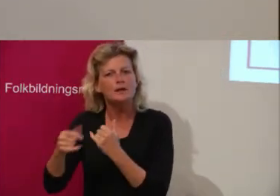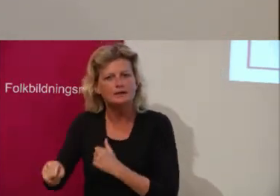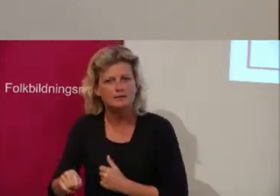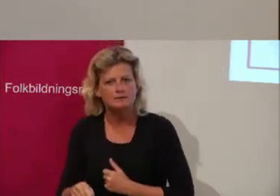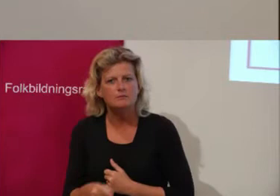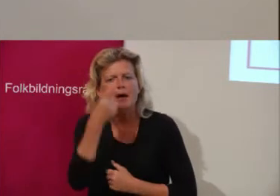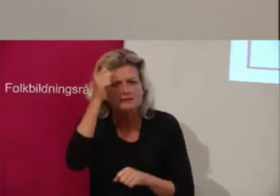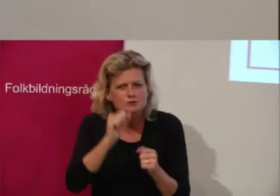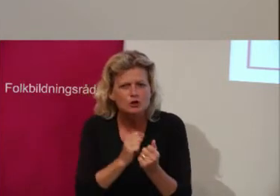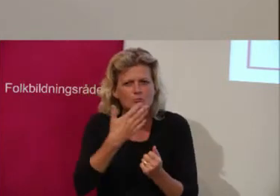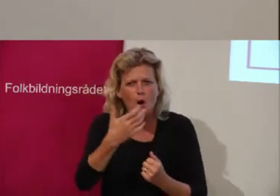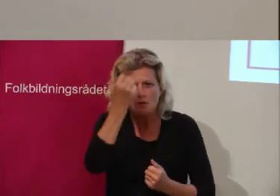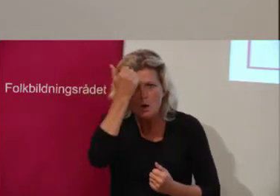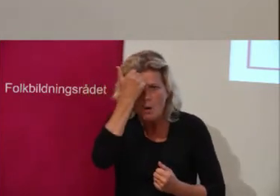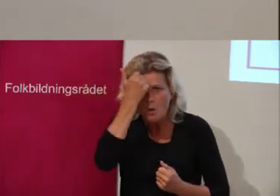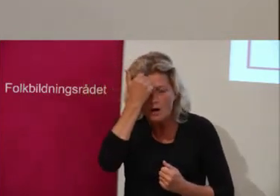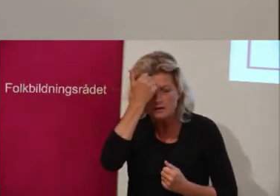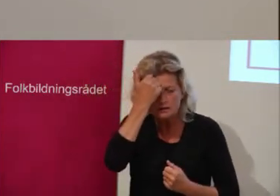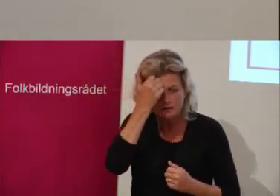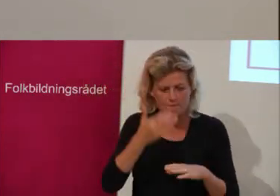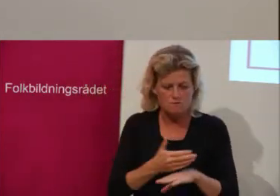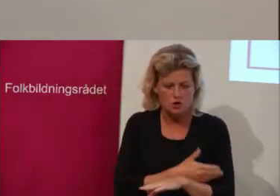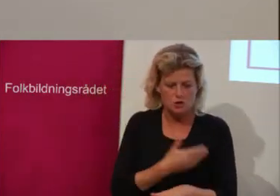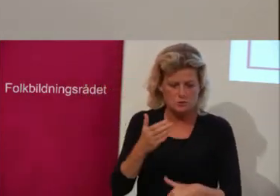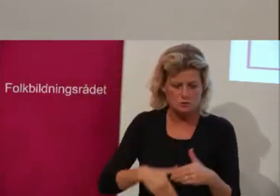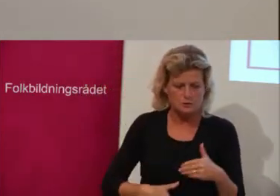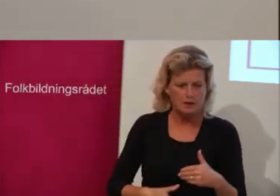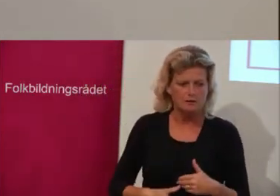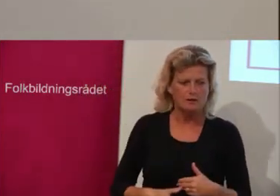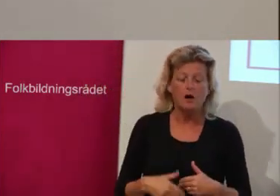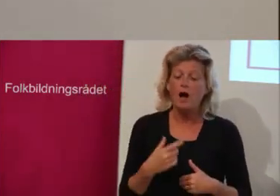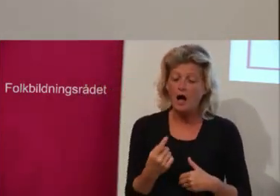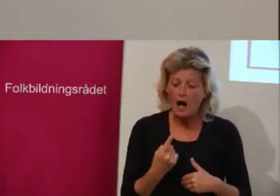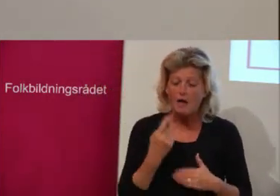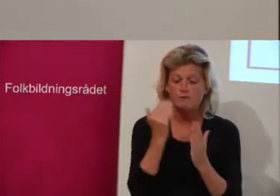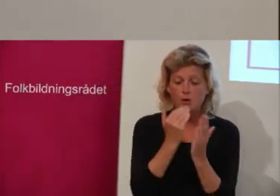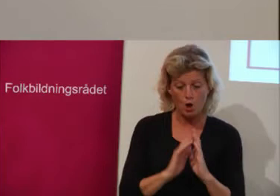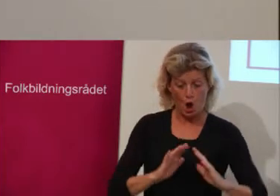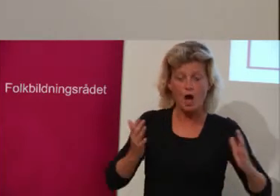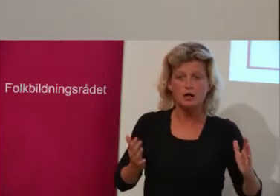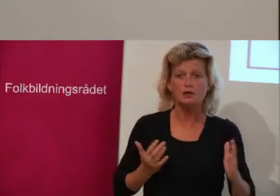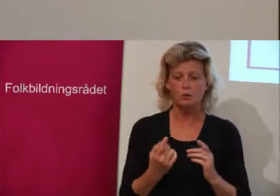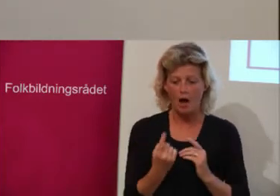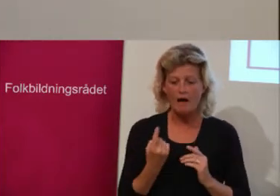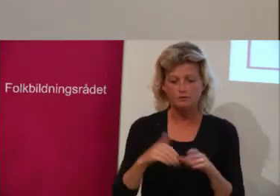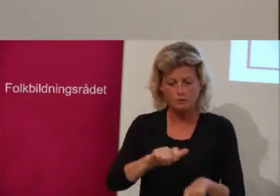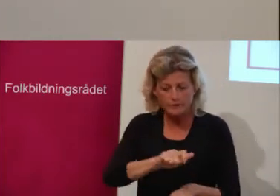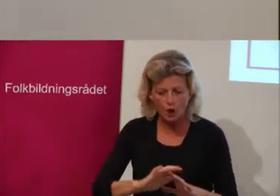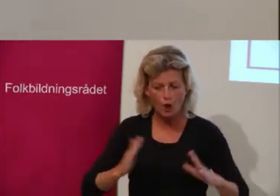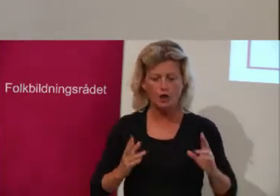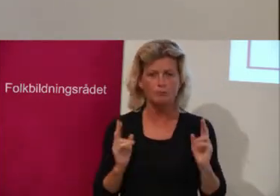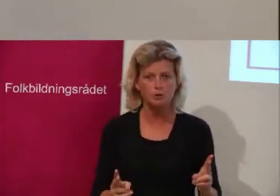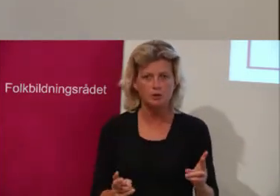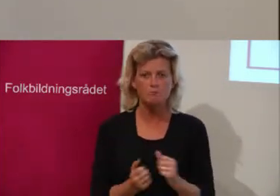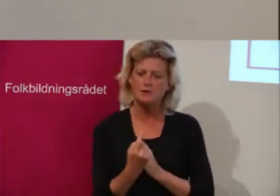att komma ihåg också när vi pratar om de här verksamheterna innan jag slutar, är att visserligen så har antalet program gått upp och antalet deltagare har också gått upp.